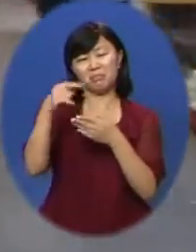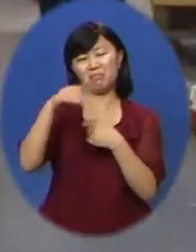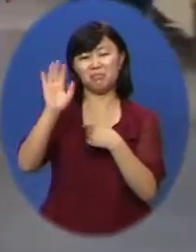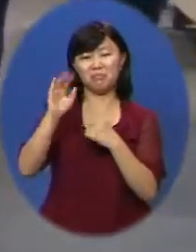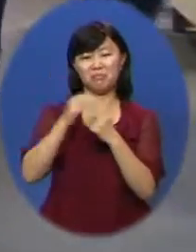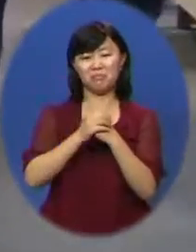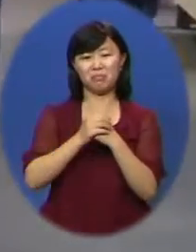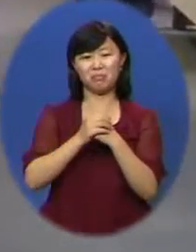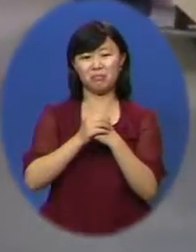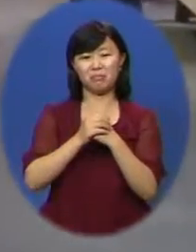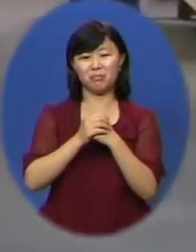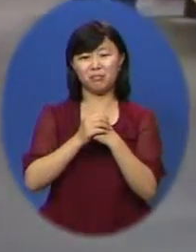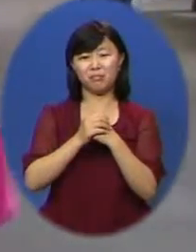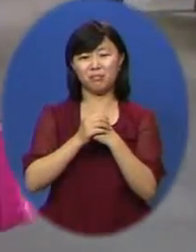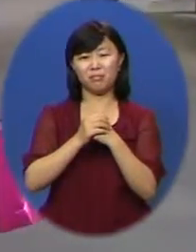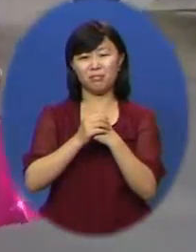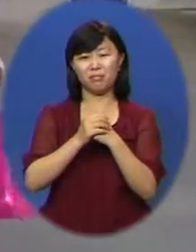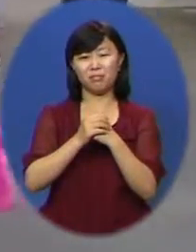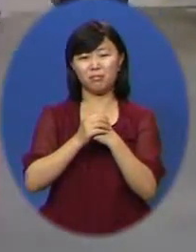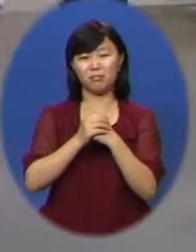왔어요? 어디 가요? 어디게